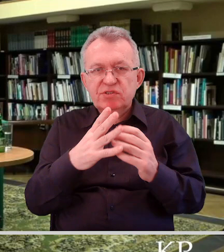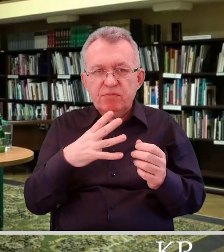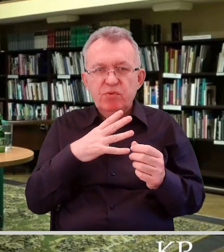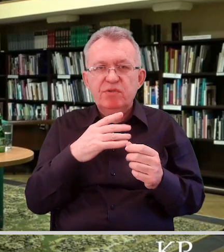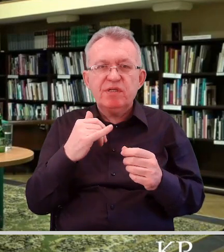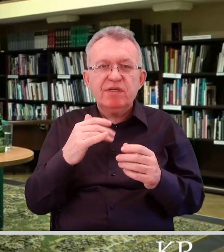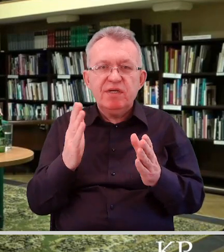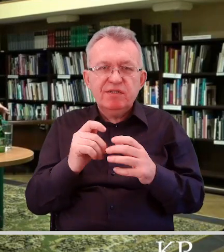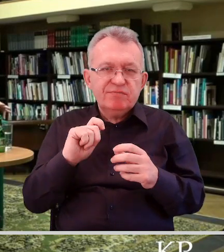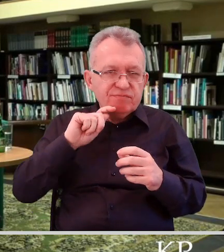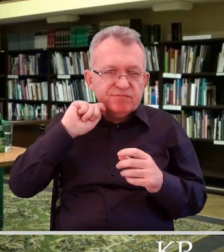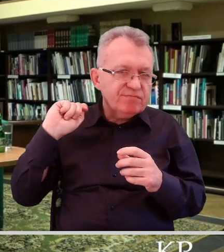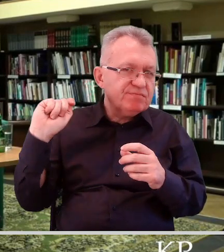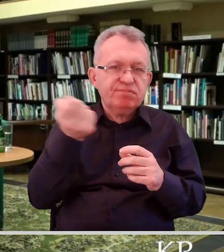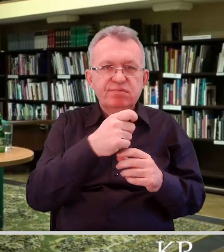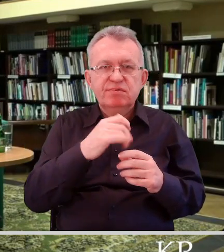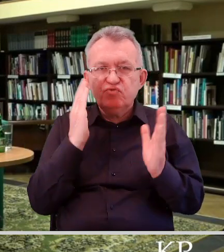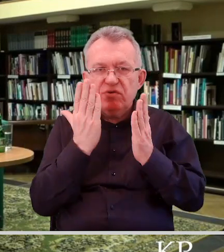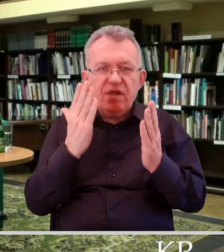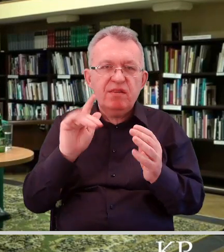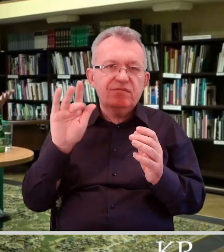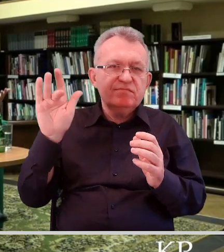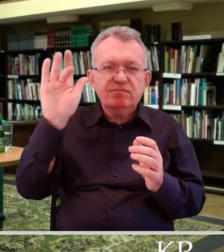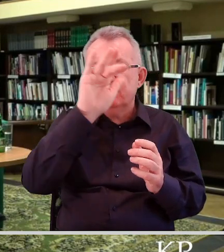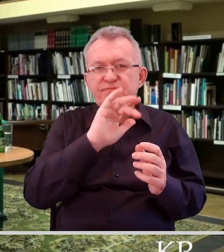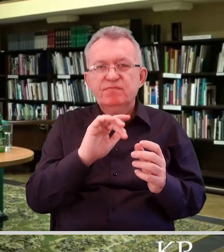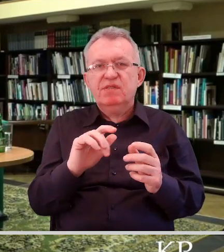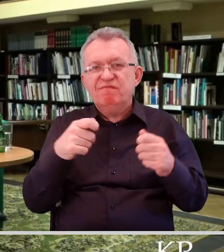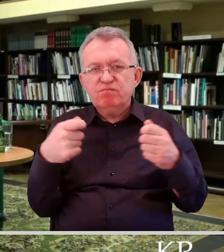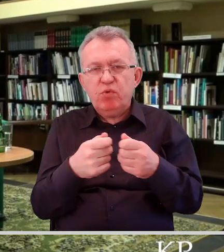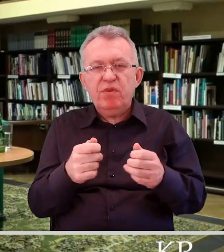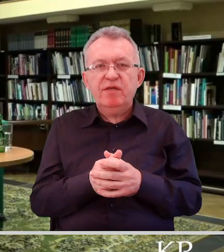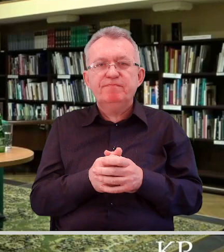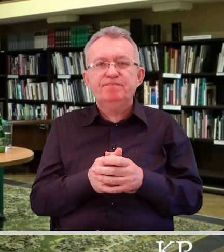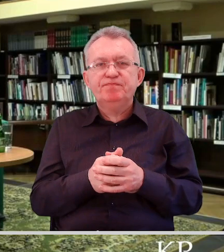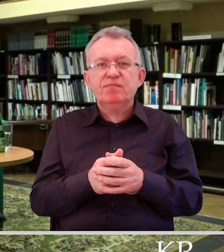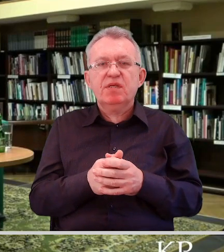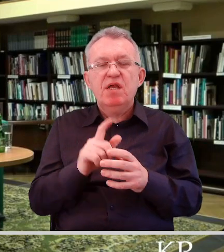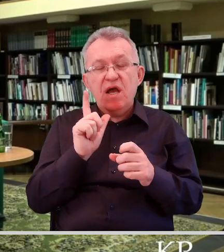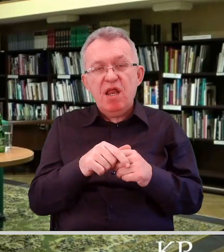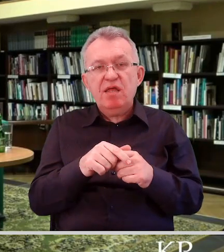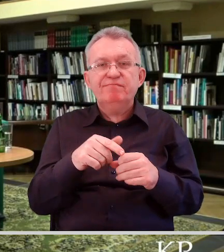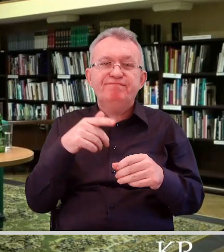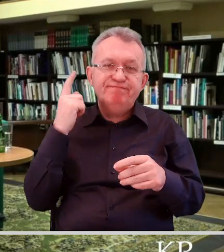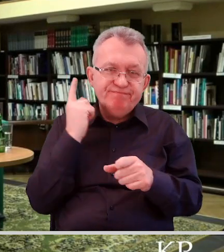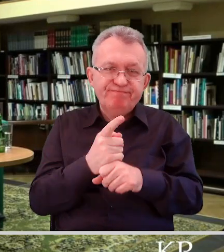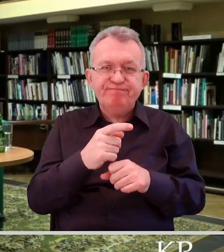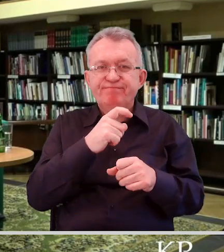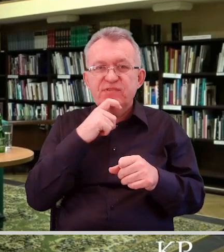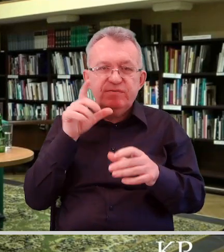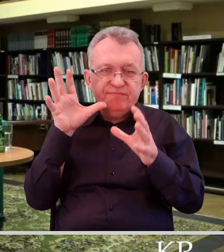jeździć z nią, objazdy robiła i czytania jakieś takie wspólne. No ale oczywiście inkwizycja ją dopadła